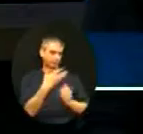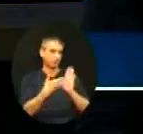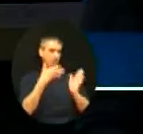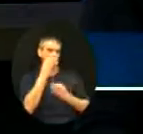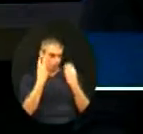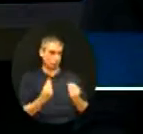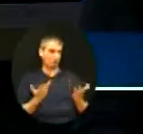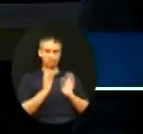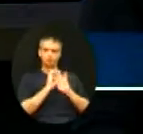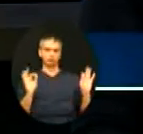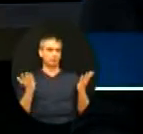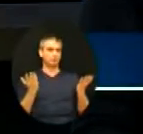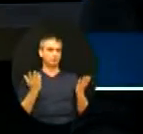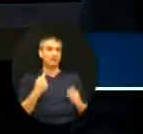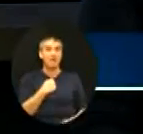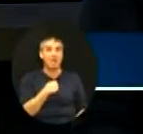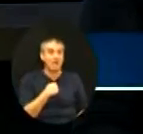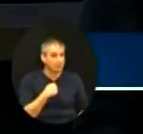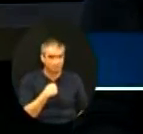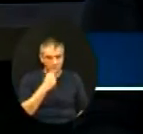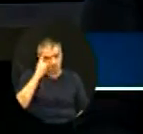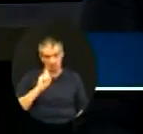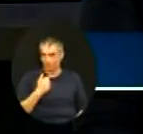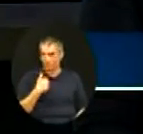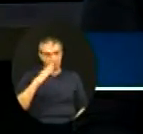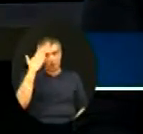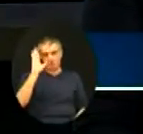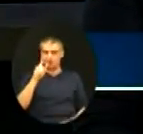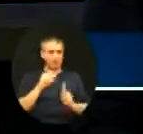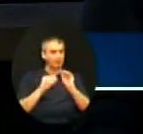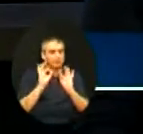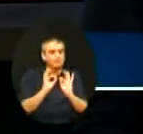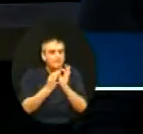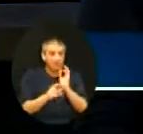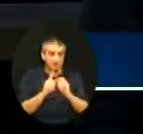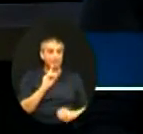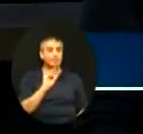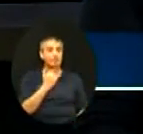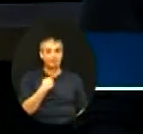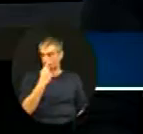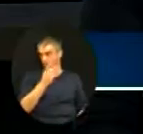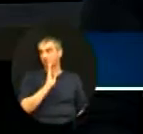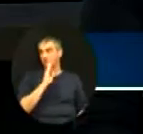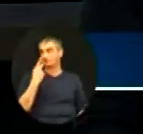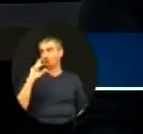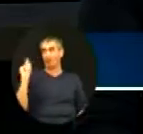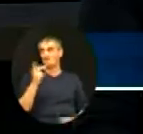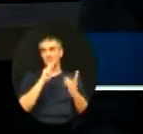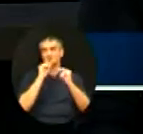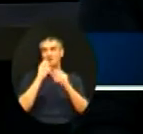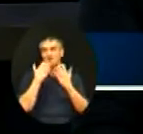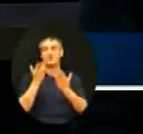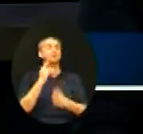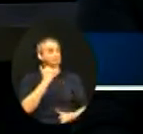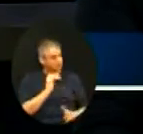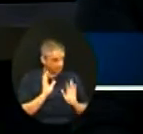מאוד. מצוין. אני לא יודעת, אני לא בקיאה בפרטי הפרשה. מה שאני כן רואה... זאת הבעיה של רוב המדברים על הפרשה